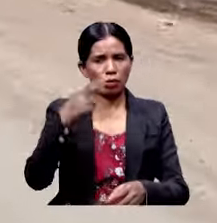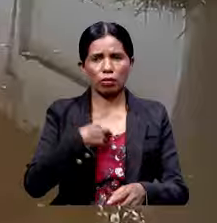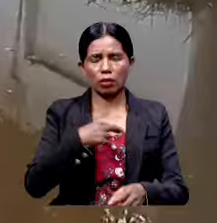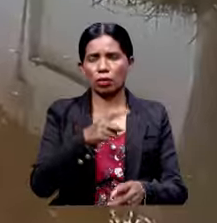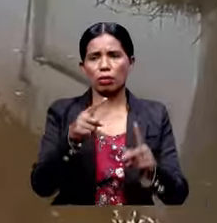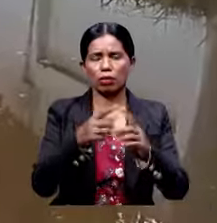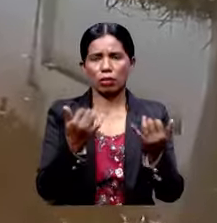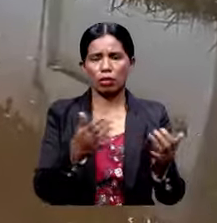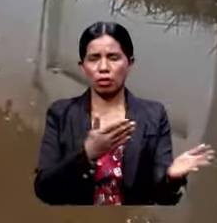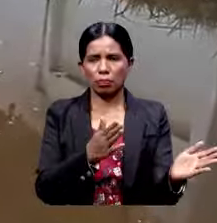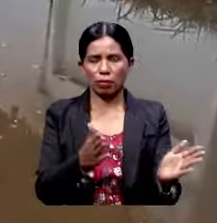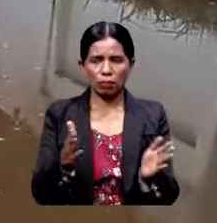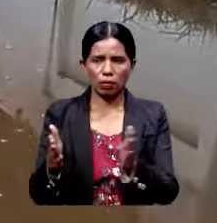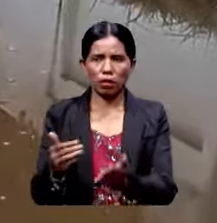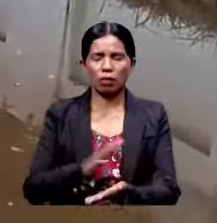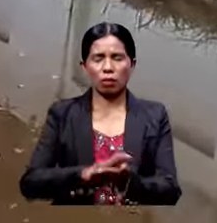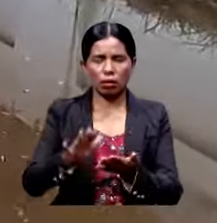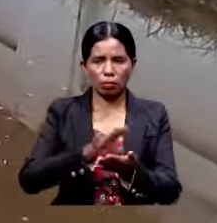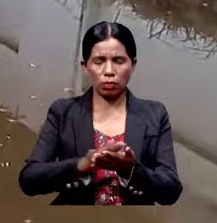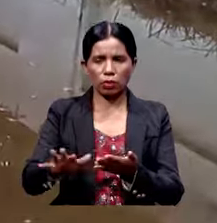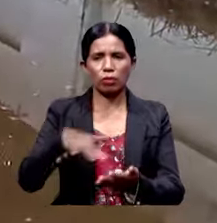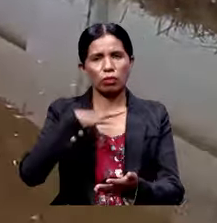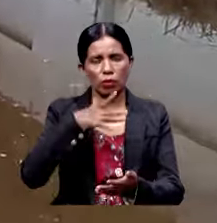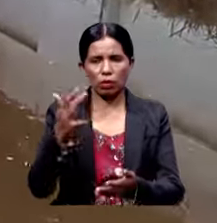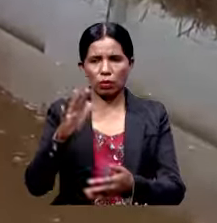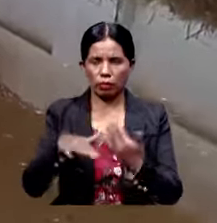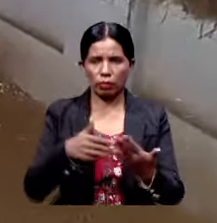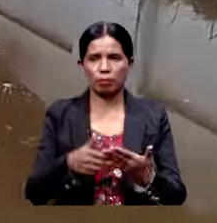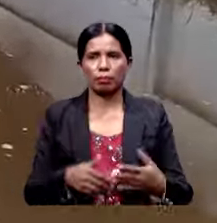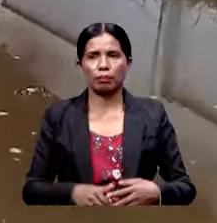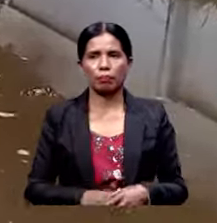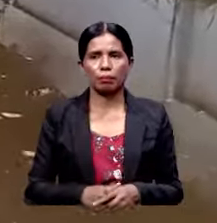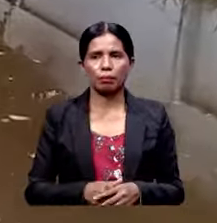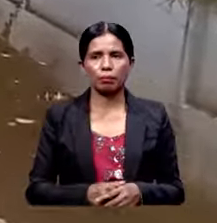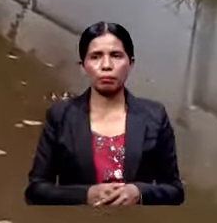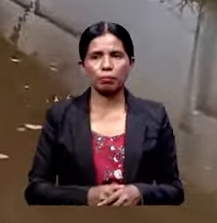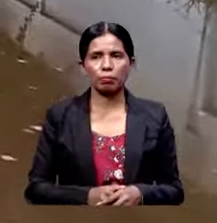sedau perpar fasilidade atau hamos rairahun. Ekipa kobertura, ZMN.